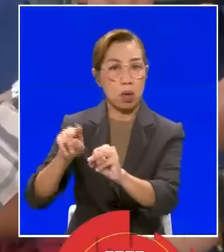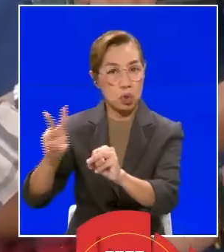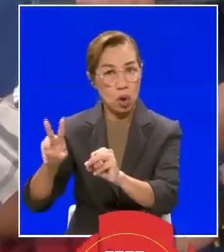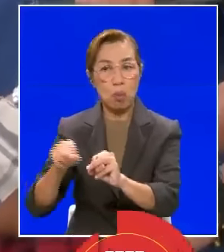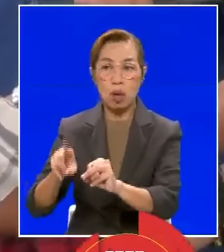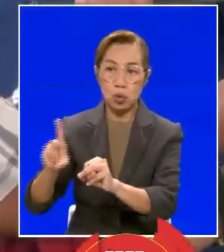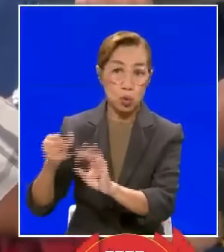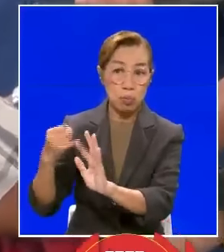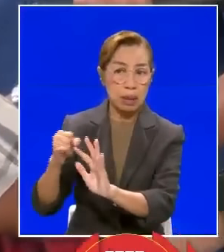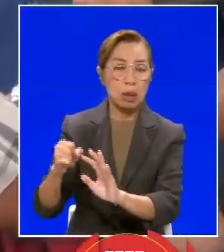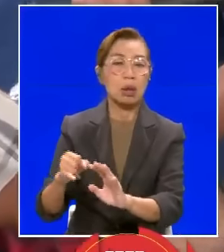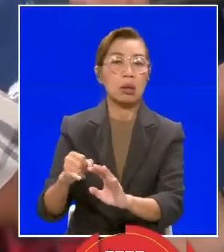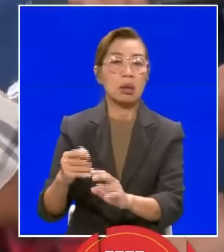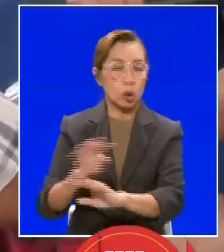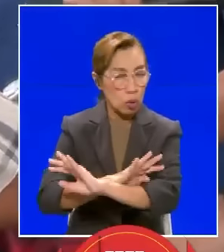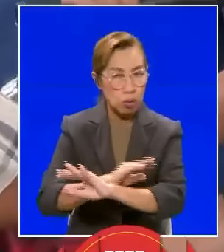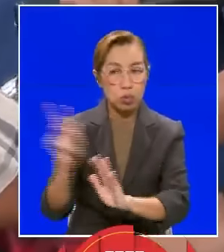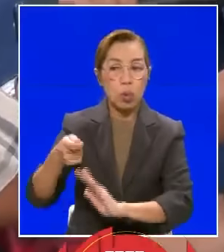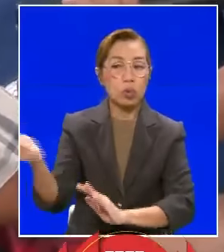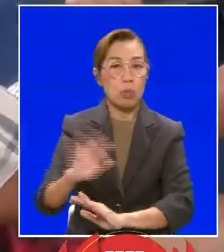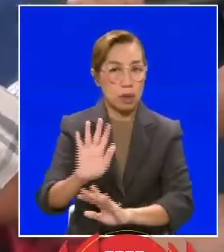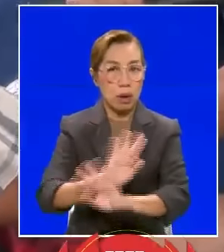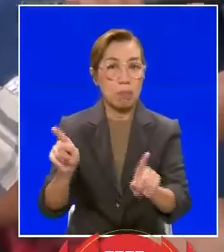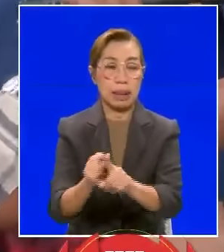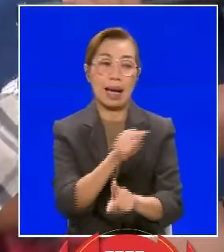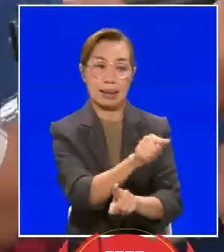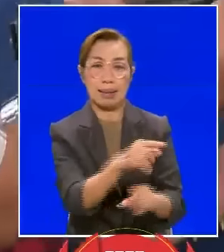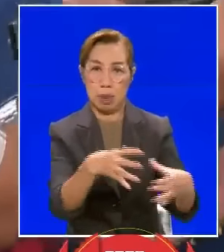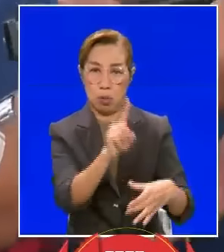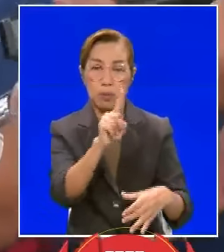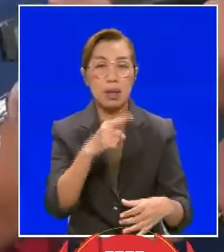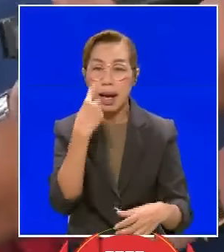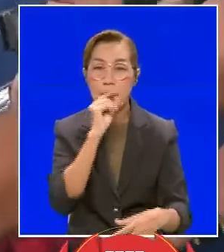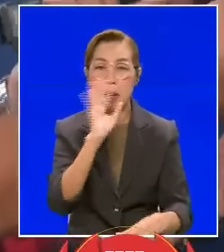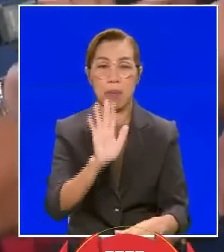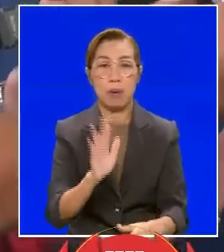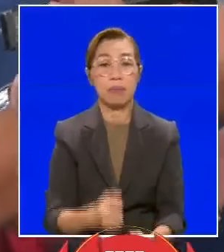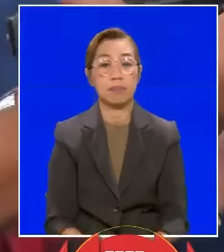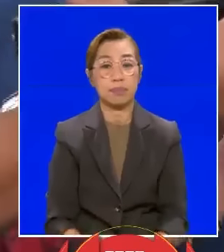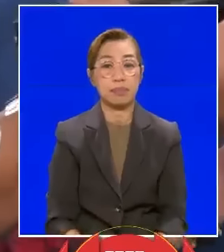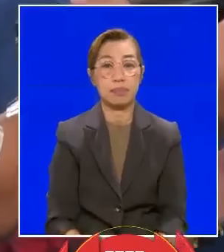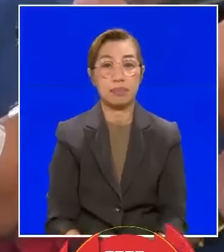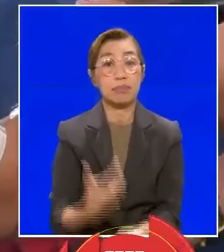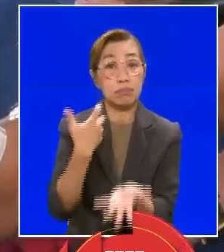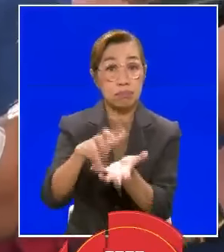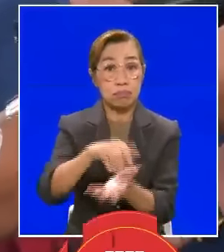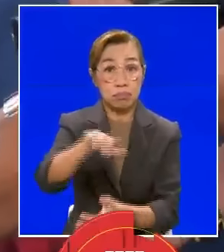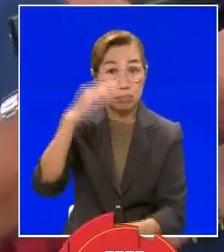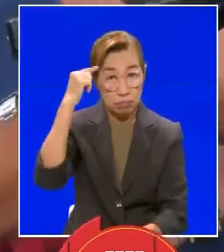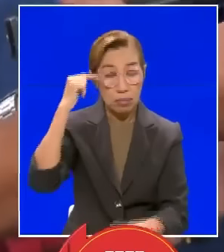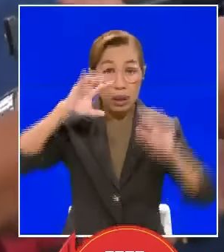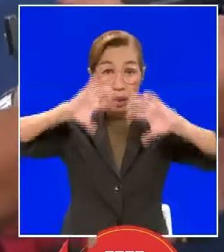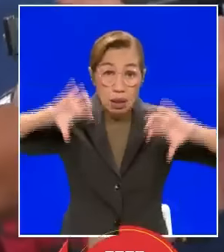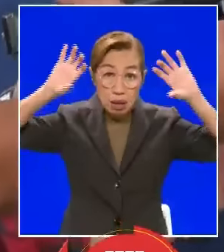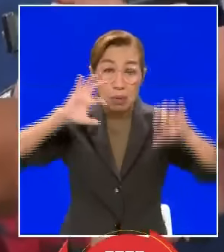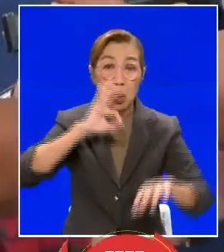ป็นตัวแทนของพรรคเพื่อไทยก็จะไปร่วมแสดงความเห็นด้วยค่ะ เพราะนั้นเรื่องนี้เนี่ยเรียนว่ารัฐบาลไม่ได้ส